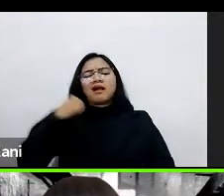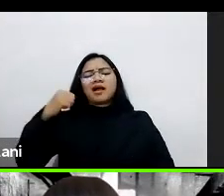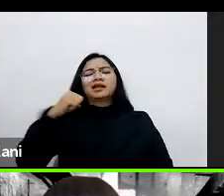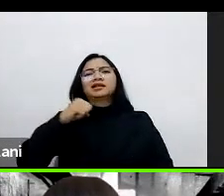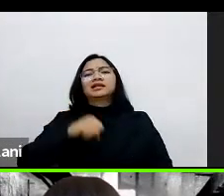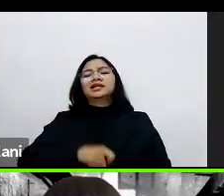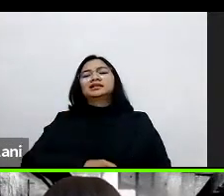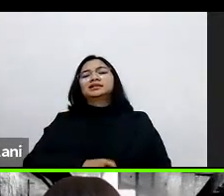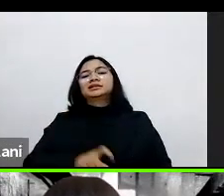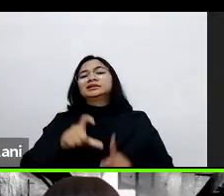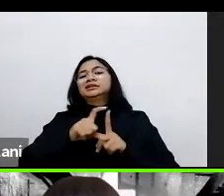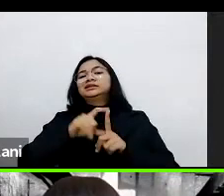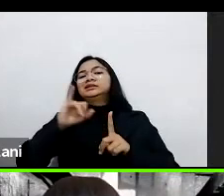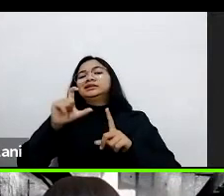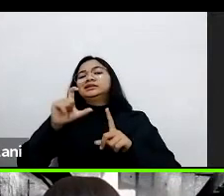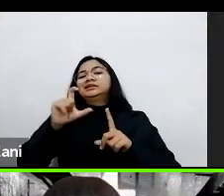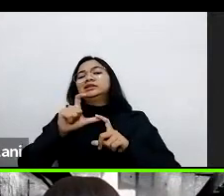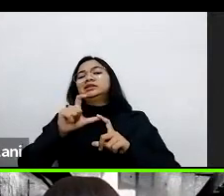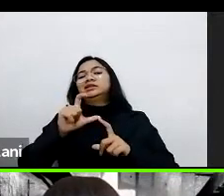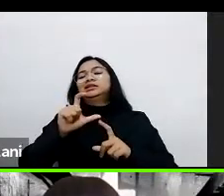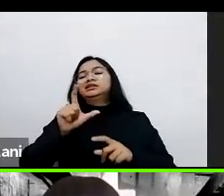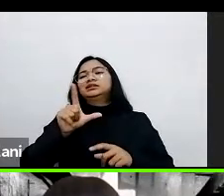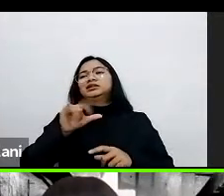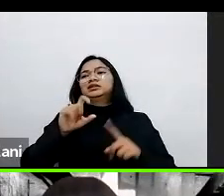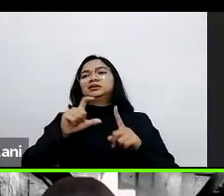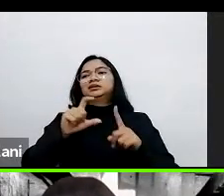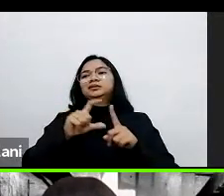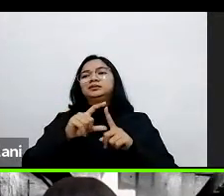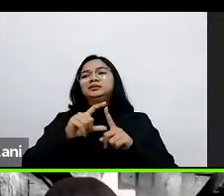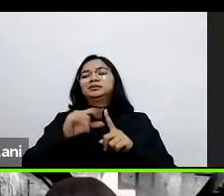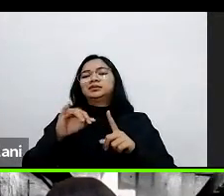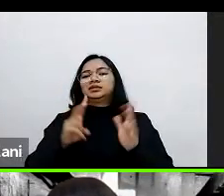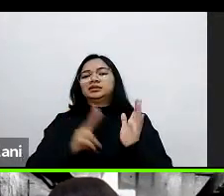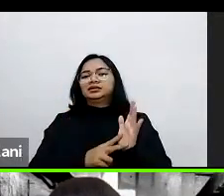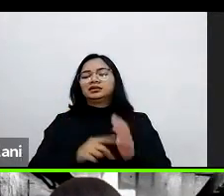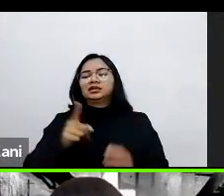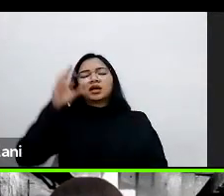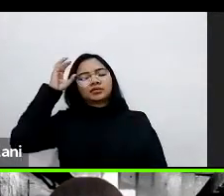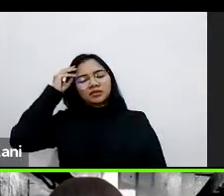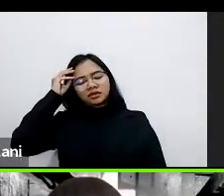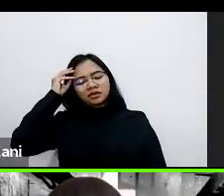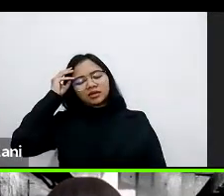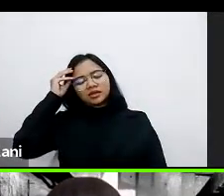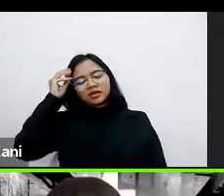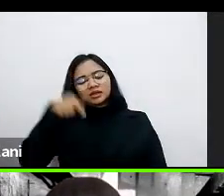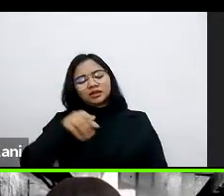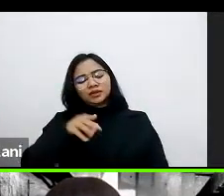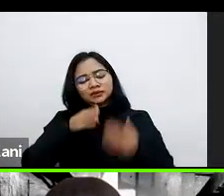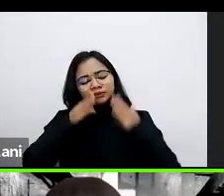yang lain lagi adalah kita mesti mengetahui, ini khususnya buat feminis,